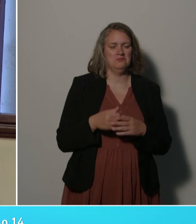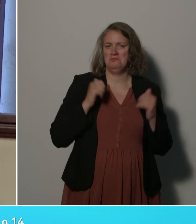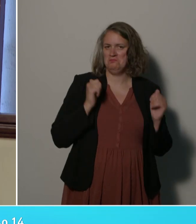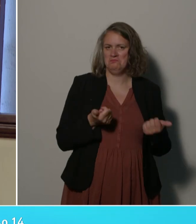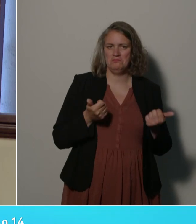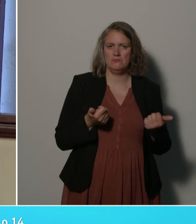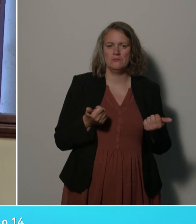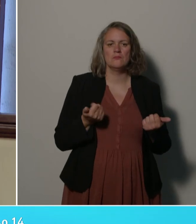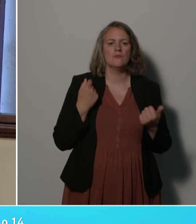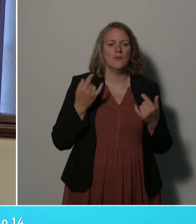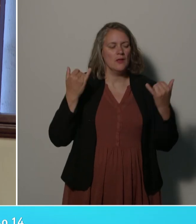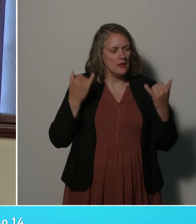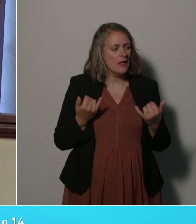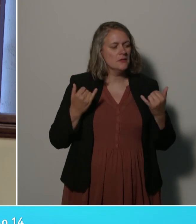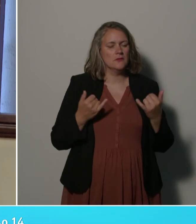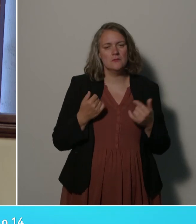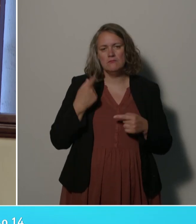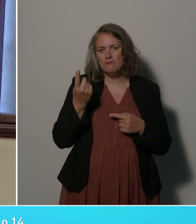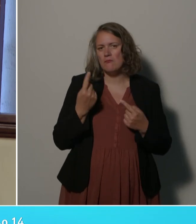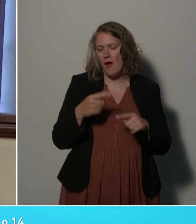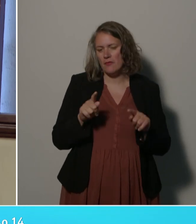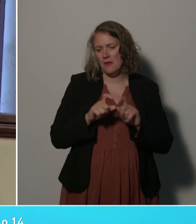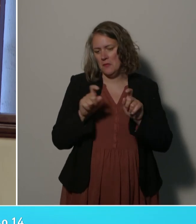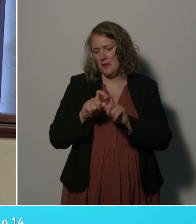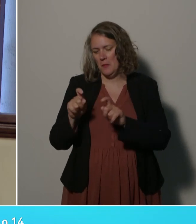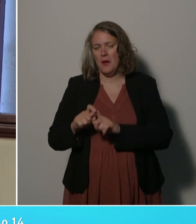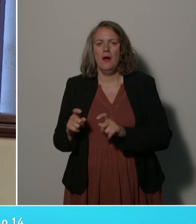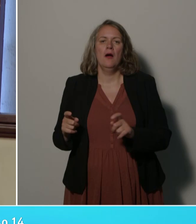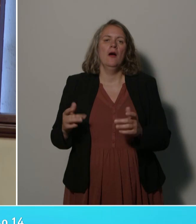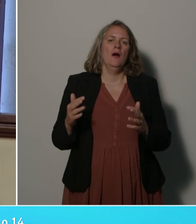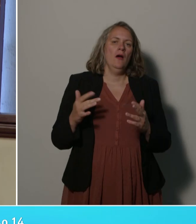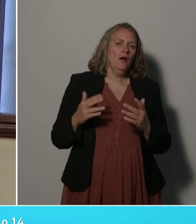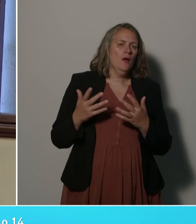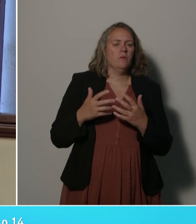Stück weit jetzt einruckeln mit den Kritikpunkten, die es bisher gab oder den